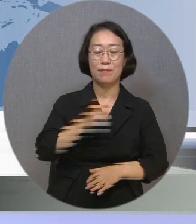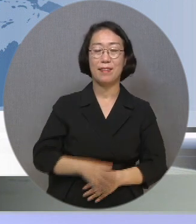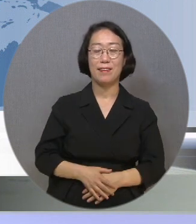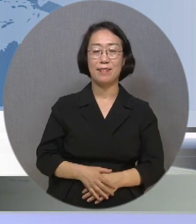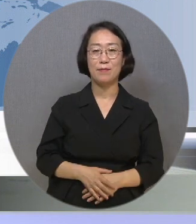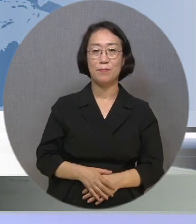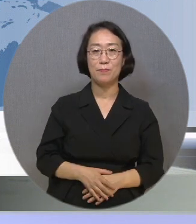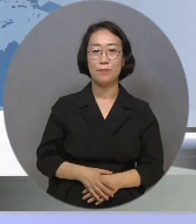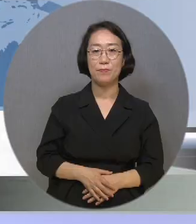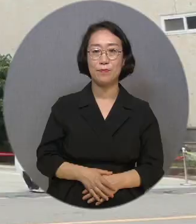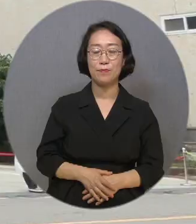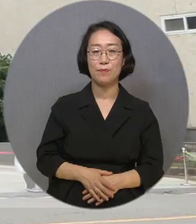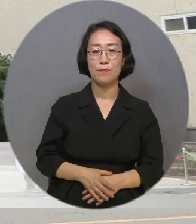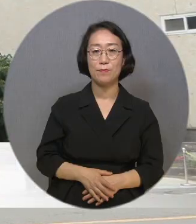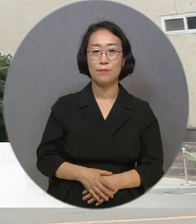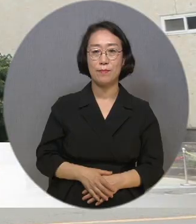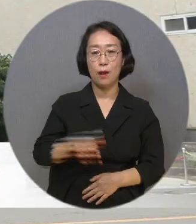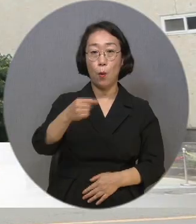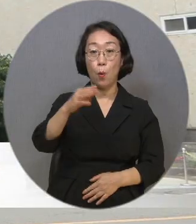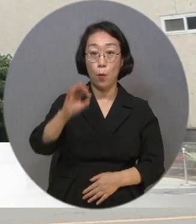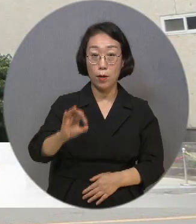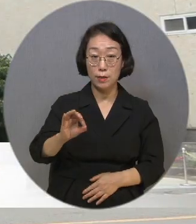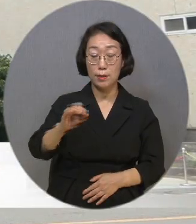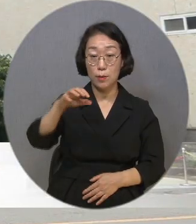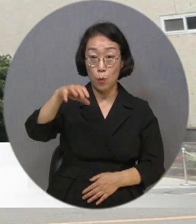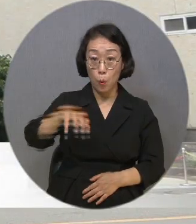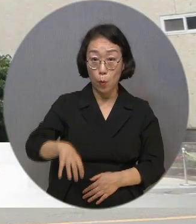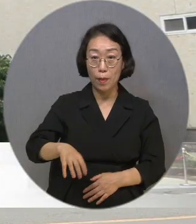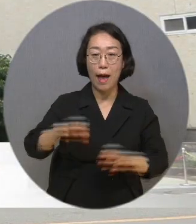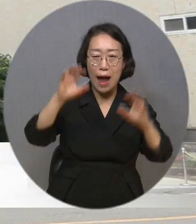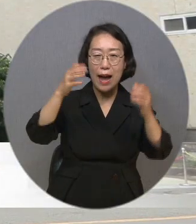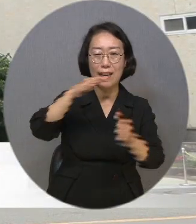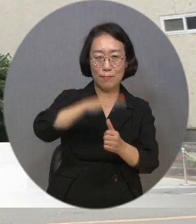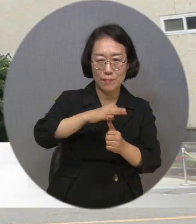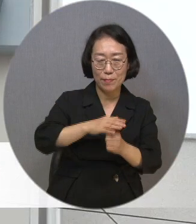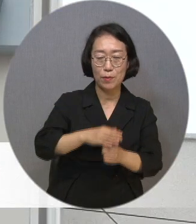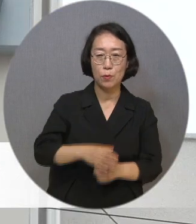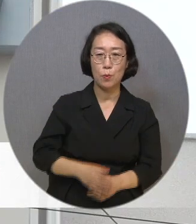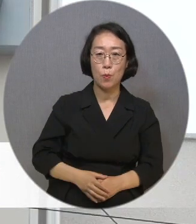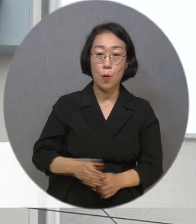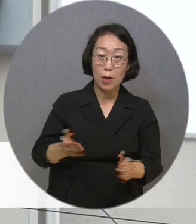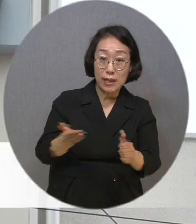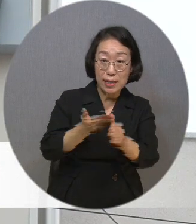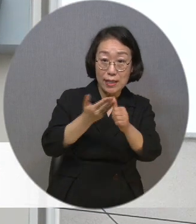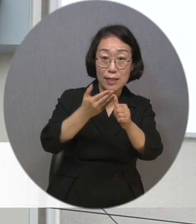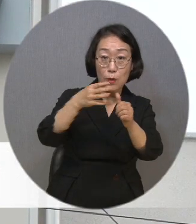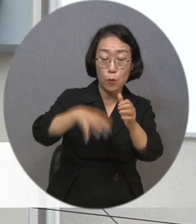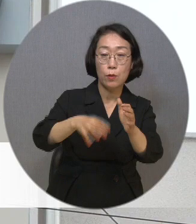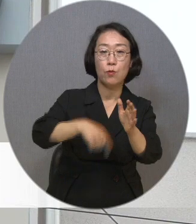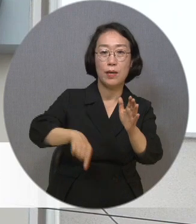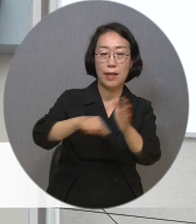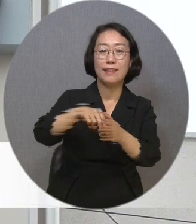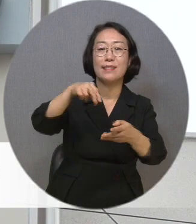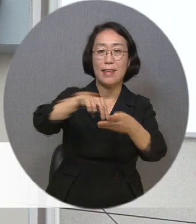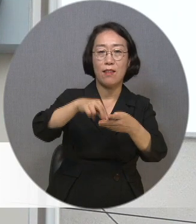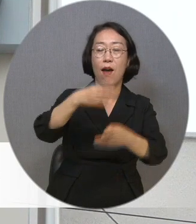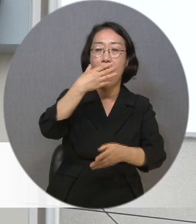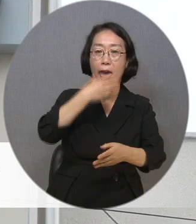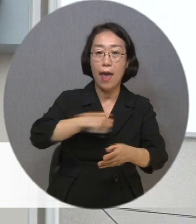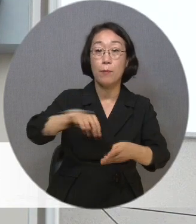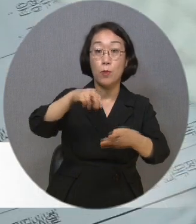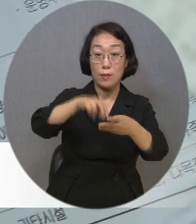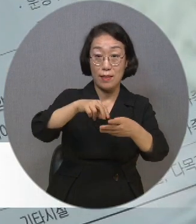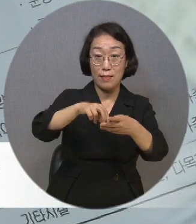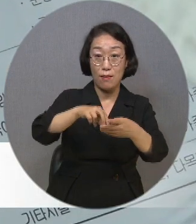전합니다. 고흥군 동양읍에 영유아와 양육자를 위한 육아통합 거점센터 아이행복센터가 문을